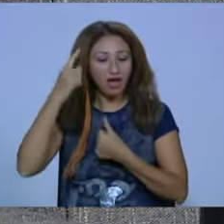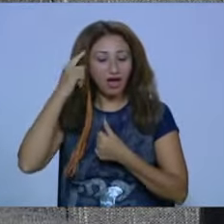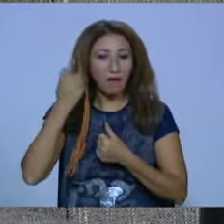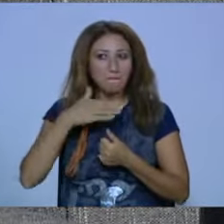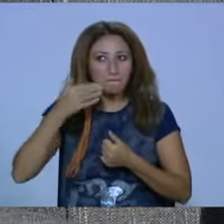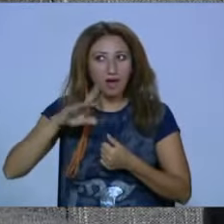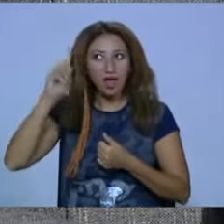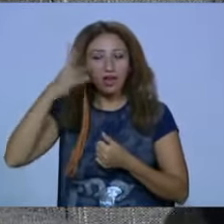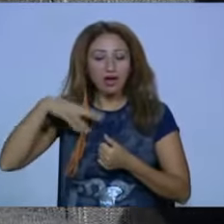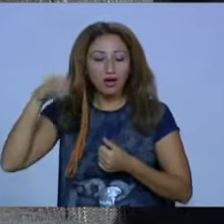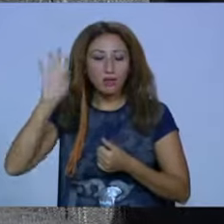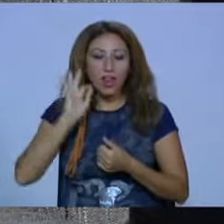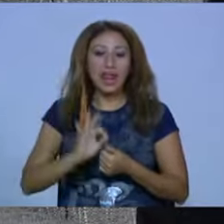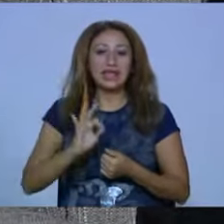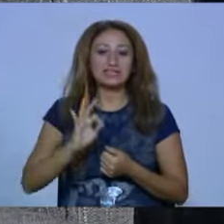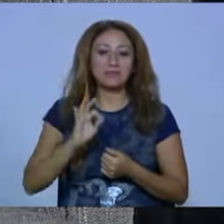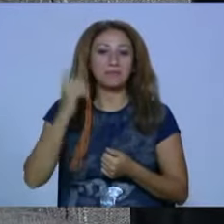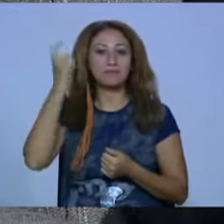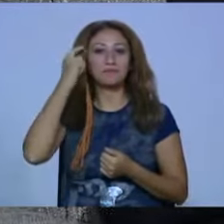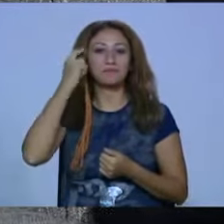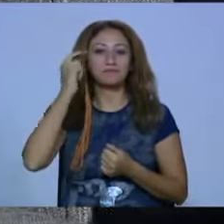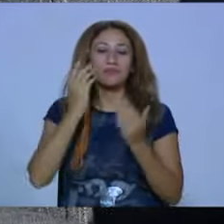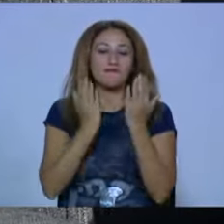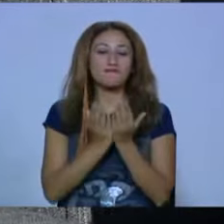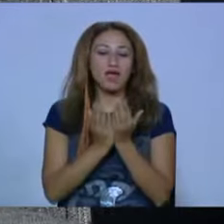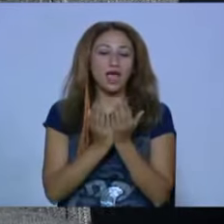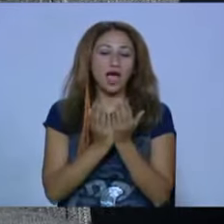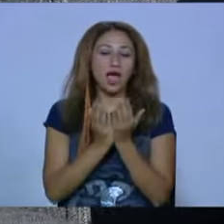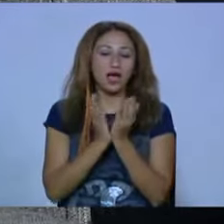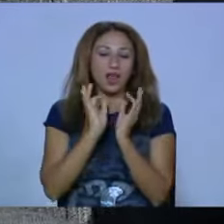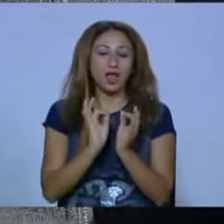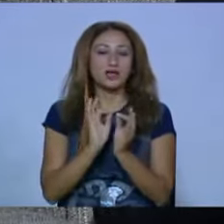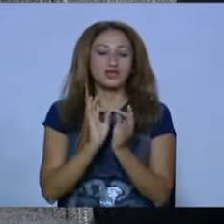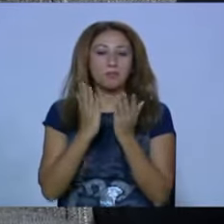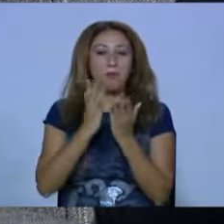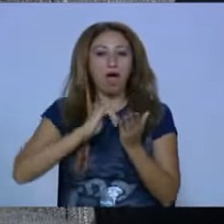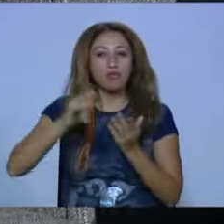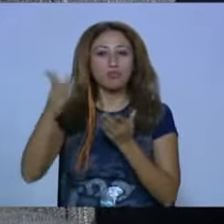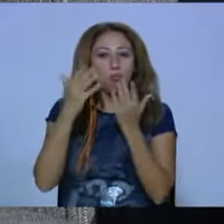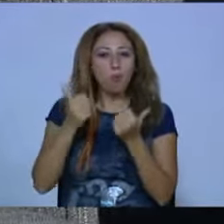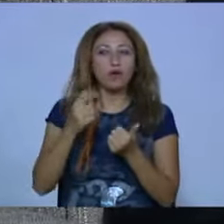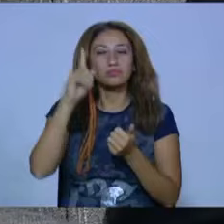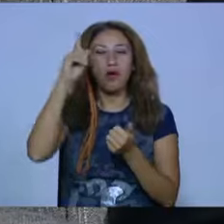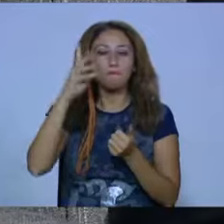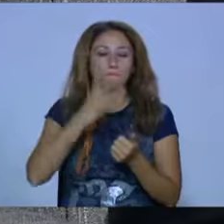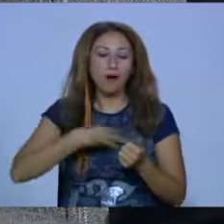حد يفتكره لازم يقرأ له الفاتحة ويدعي له دايما بالرحمة